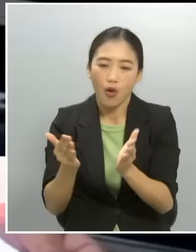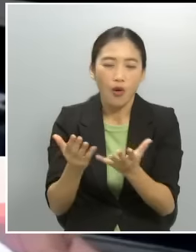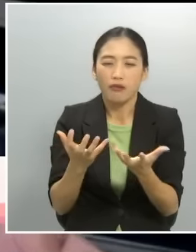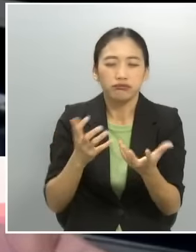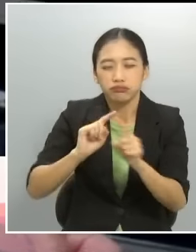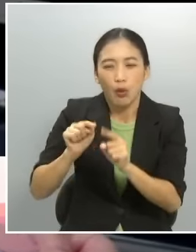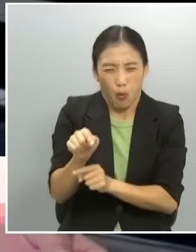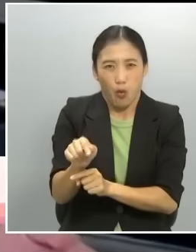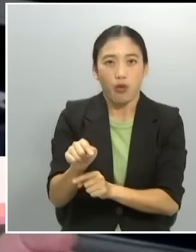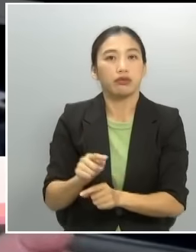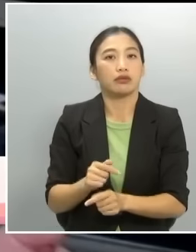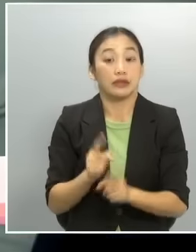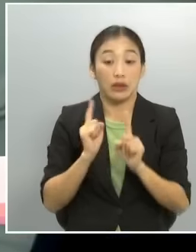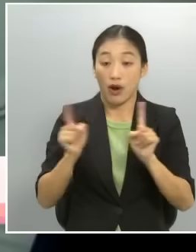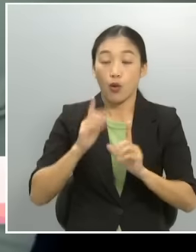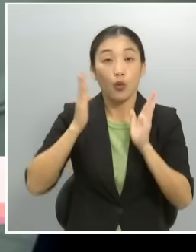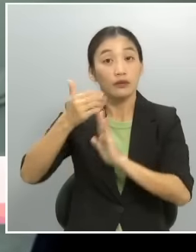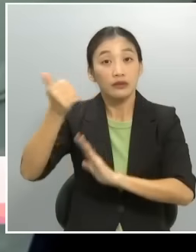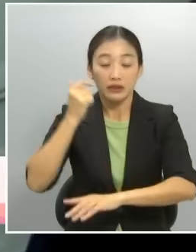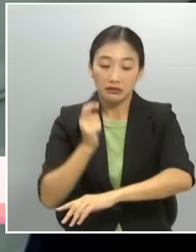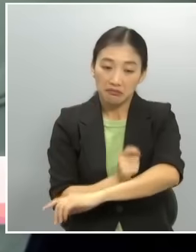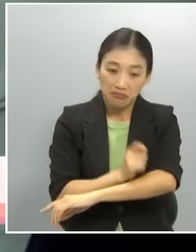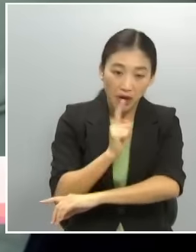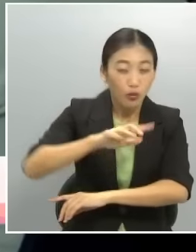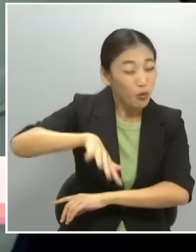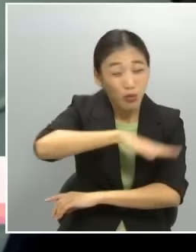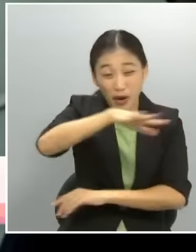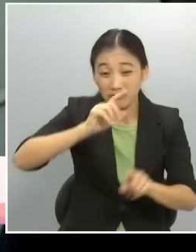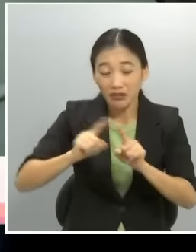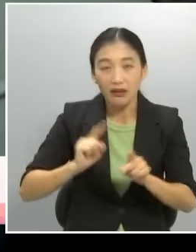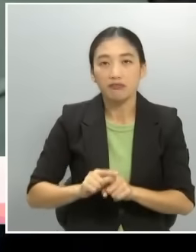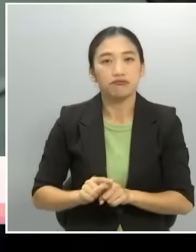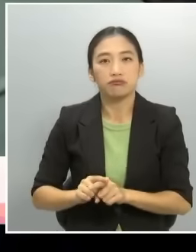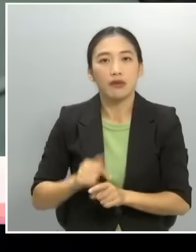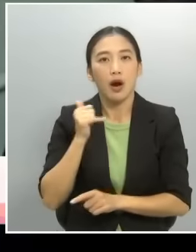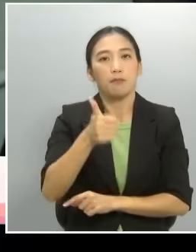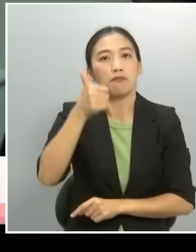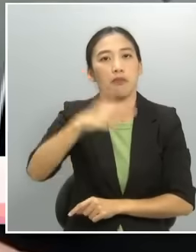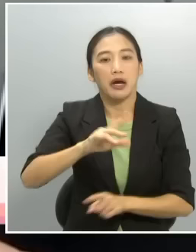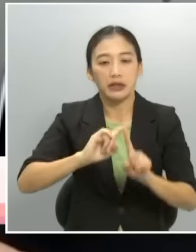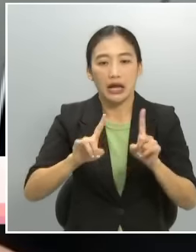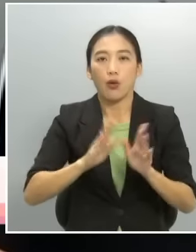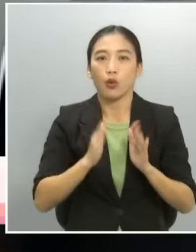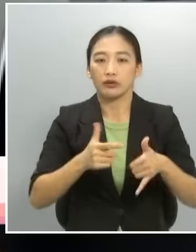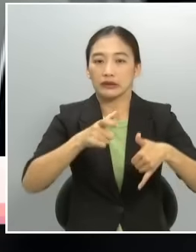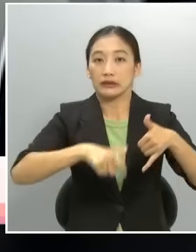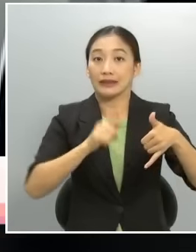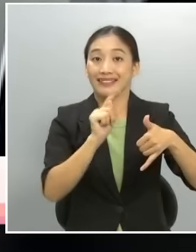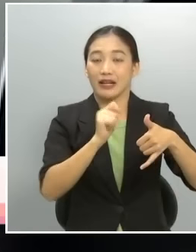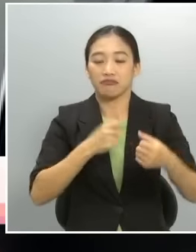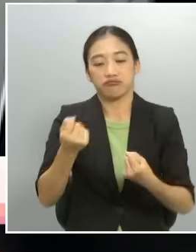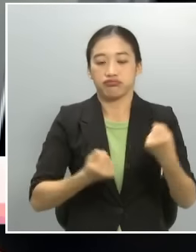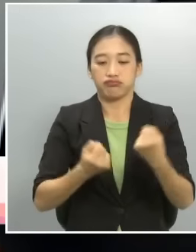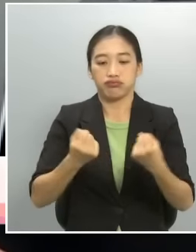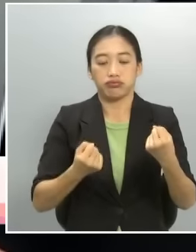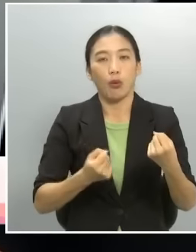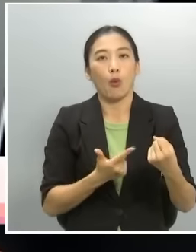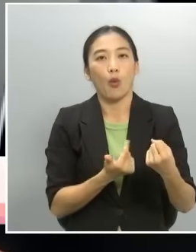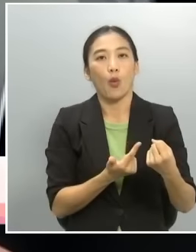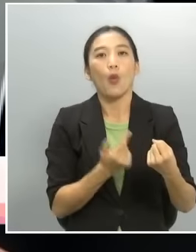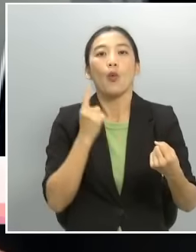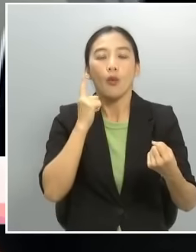างเจ้านายก็ไม่ให้เข้าแล้วก็เริ่มขโมยภาพมาเนี่ยตั้งแต่เดือนกุมภาพันธ์เมื่อได้ภาพออกมาก็จะนั่งมอเตอร์ไซค์เนี่ยนะครับออกมาจากหมู่บ้